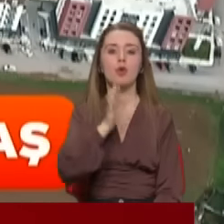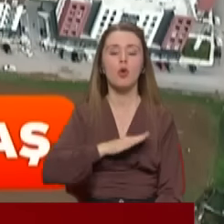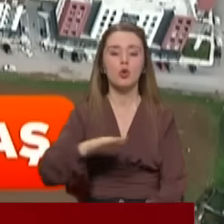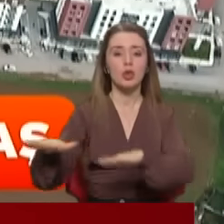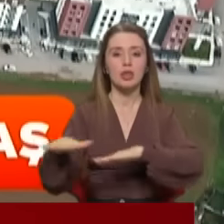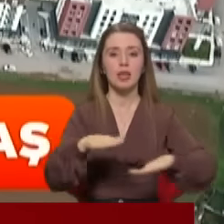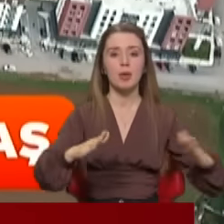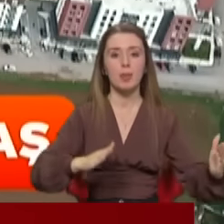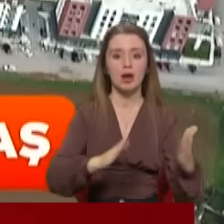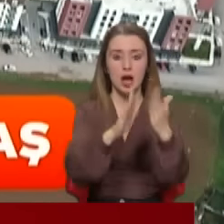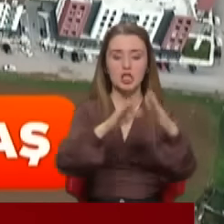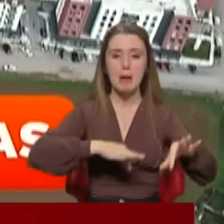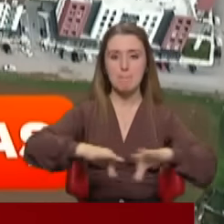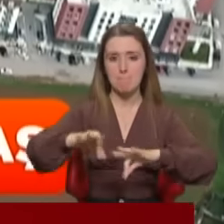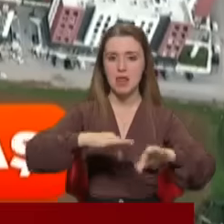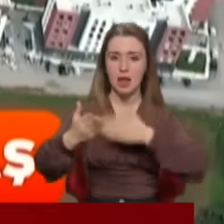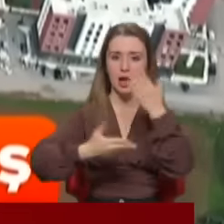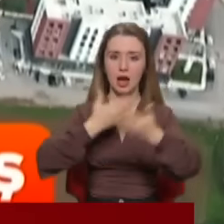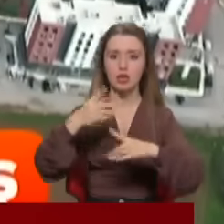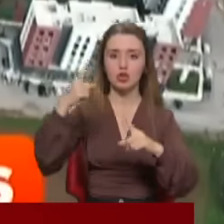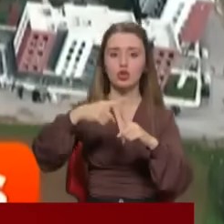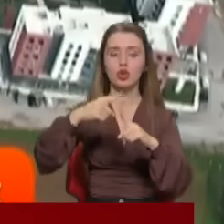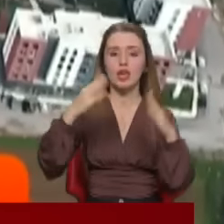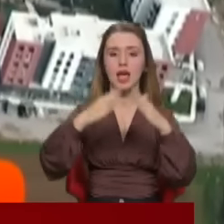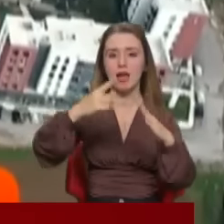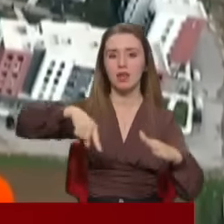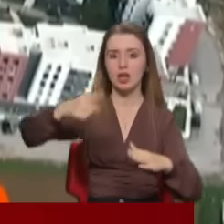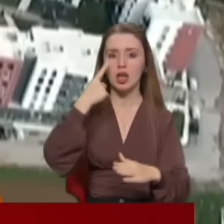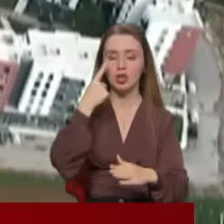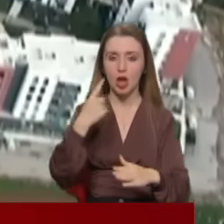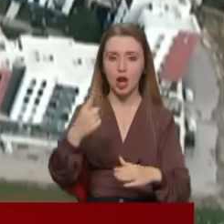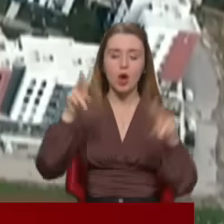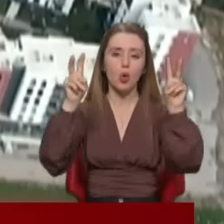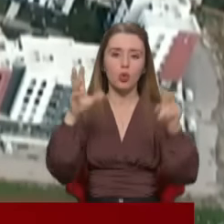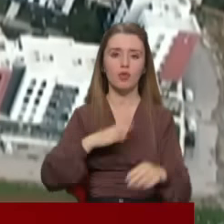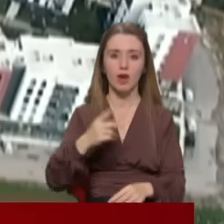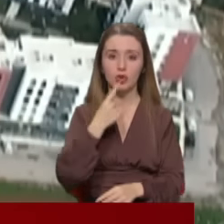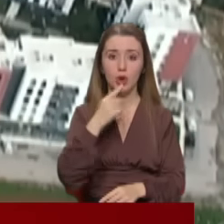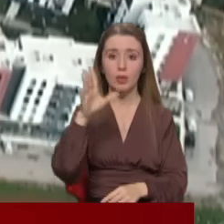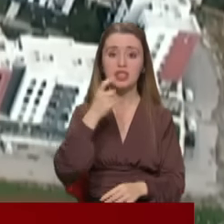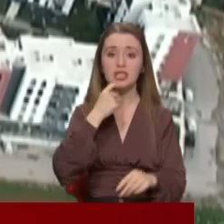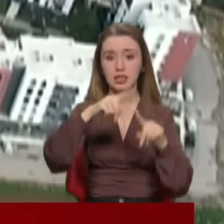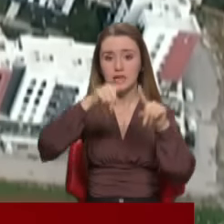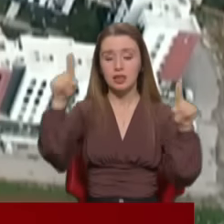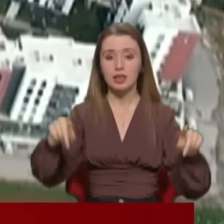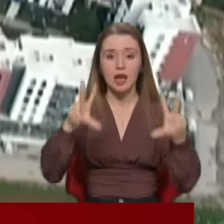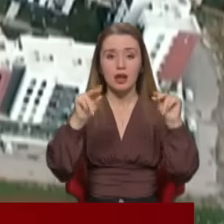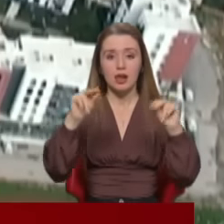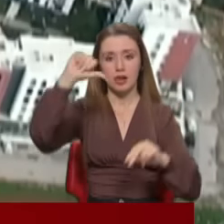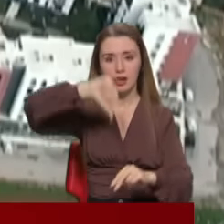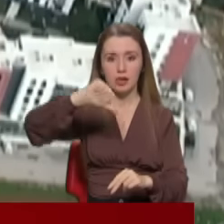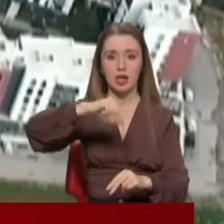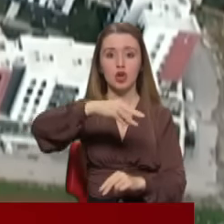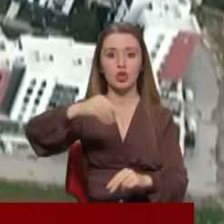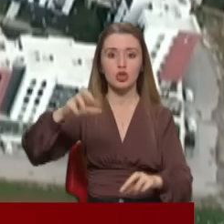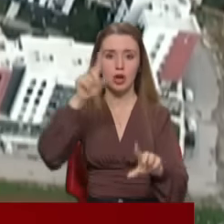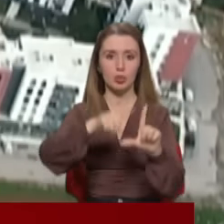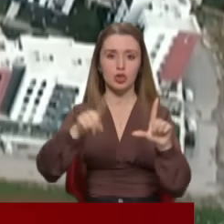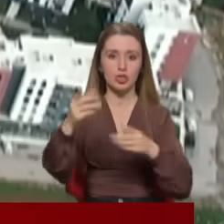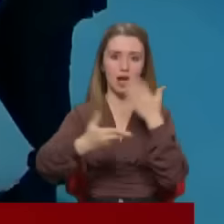depreme karşı yol haritasını anlatırken TOKİ konutlarına ayrı parantez açmış ve 5 yıldır tamamlanamayan Tuzla projesini